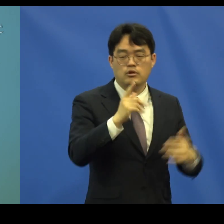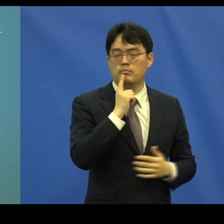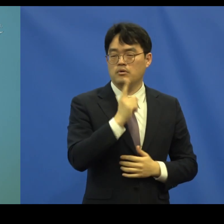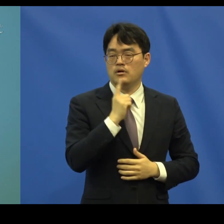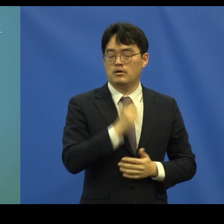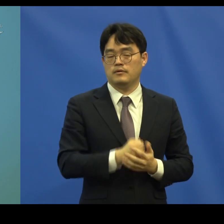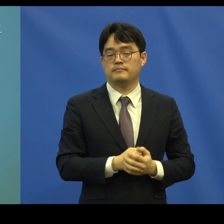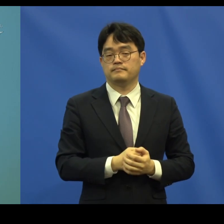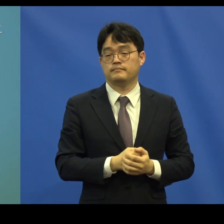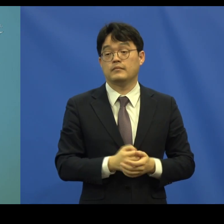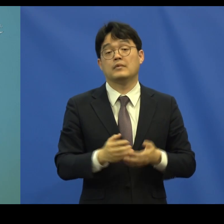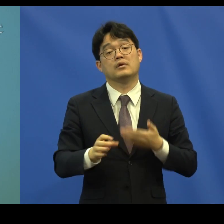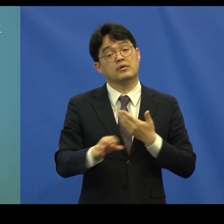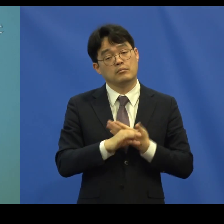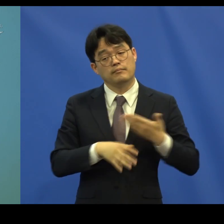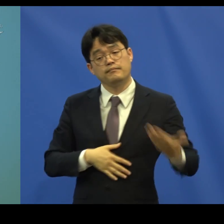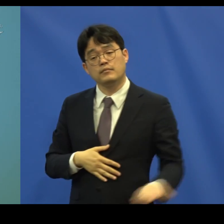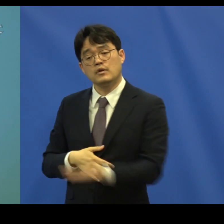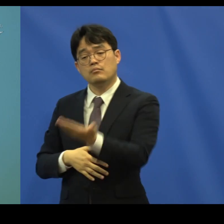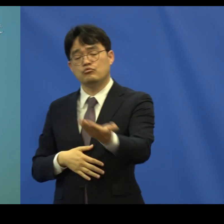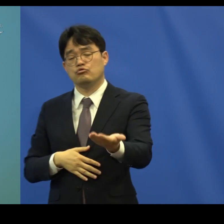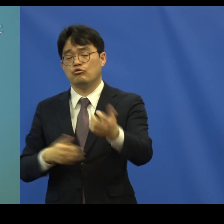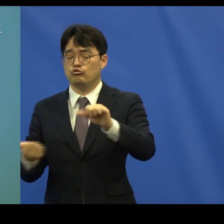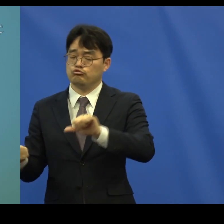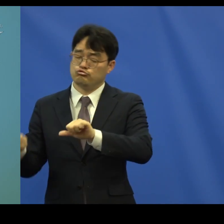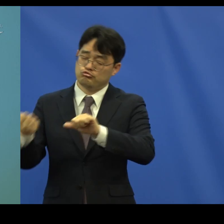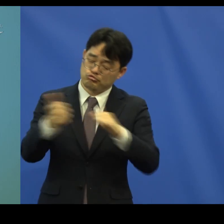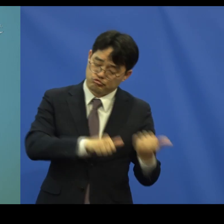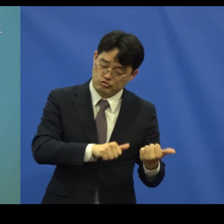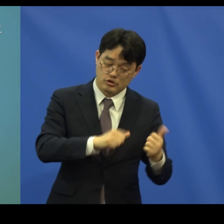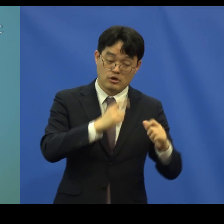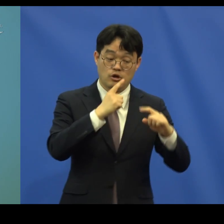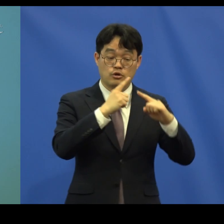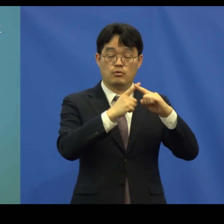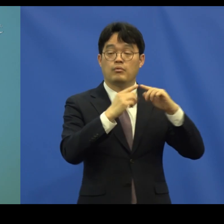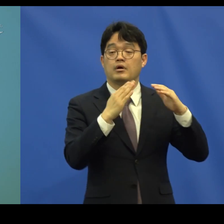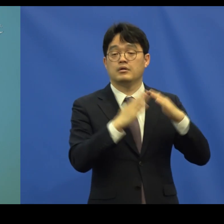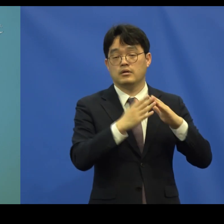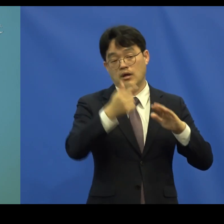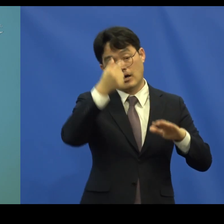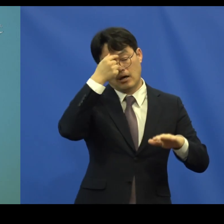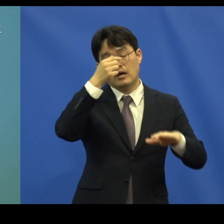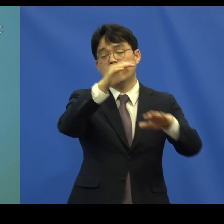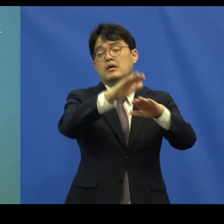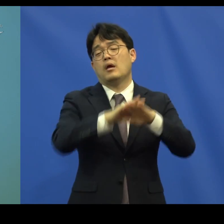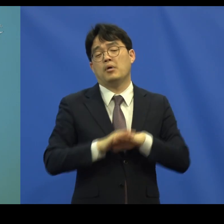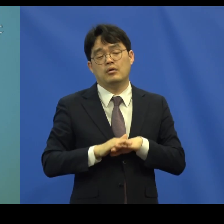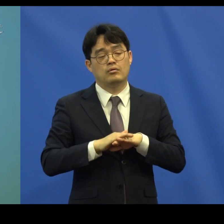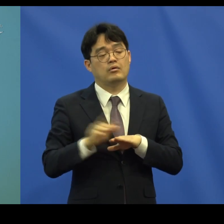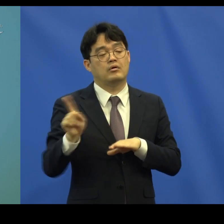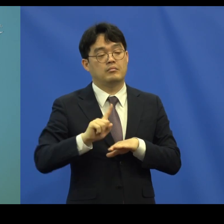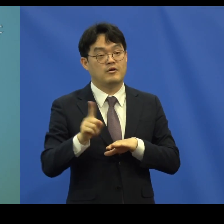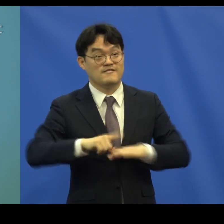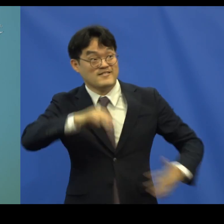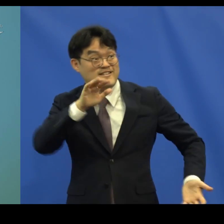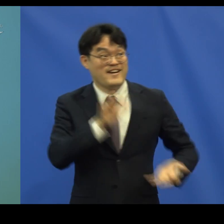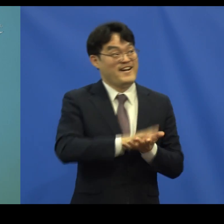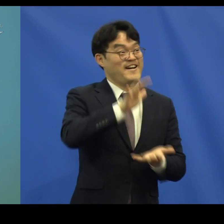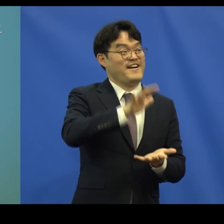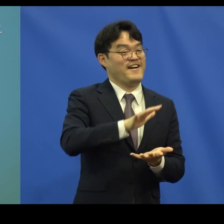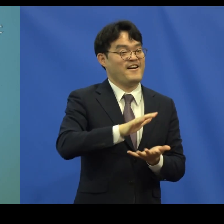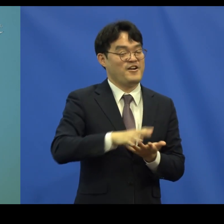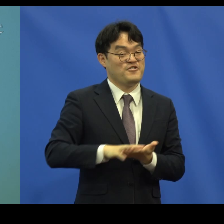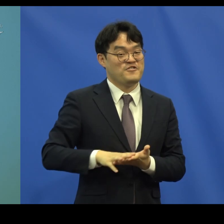예배도 죽어 있는 겁니다. 죽어 있는 현상이 곳곳에서 나타나는 거죠. 예배도 죽어 있는 겁니다. 예배가 죽어